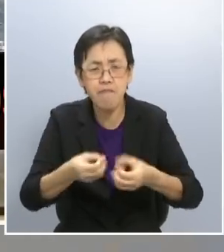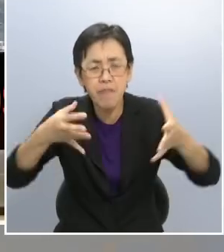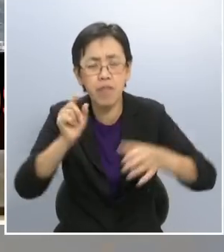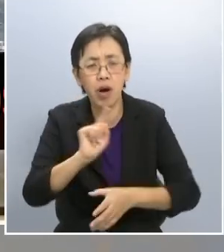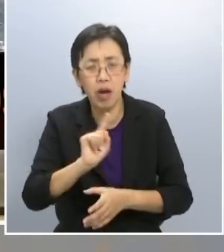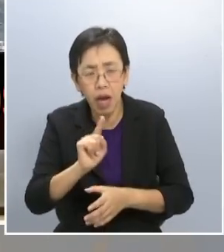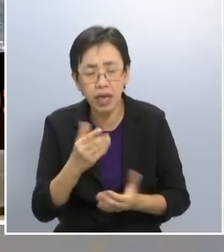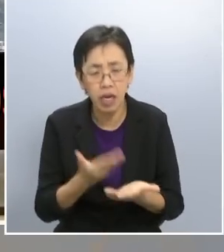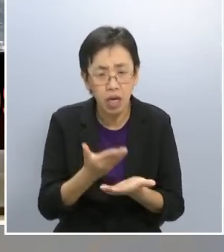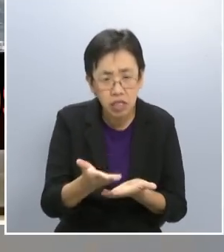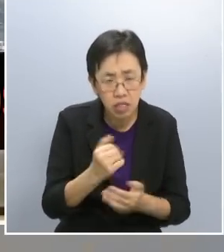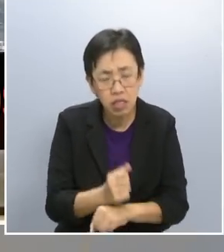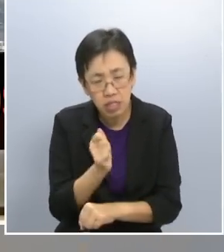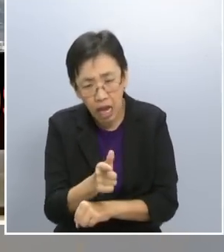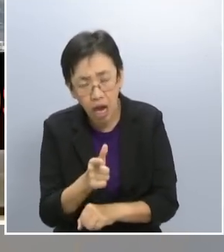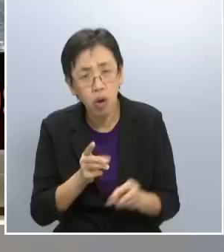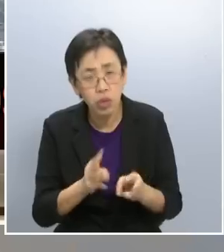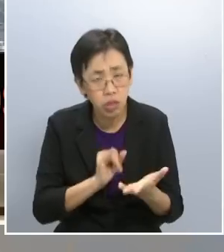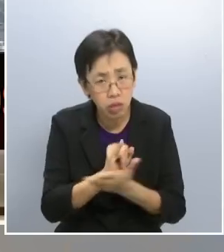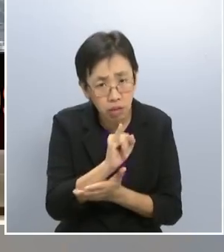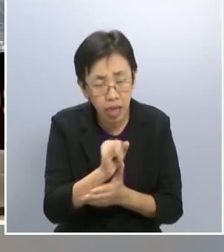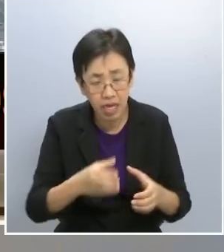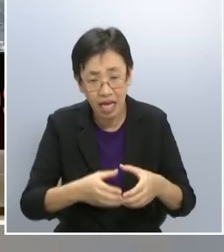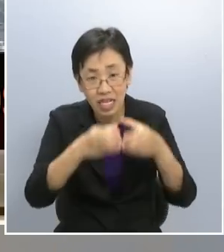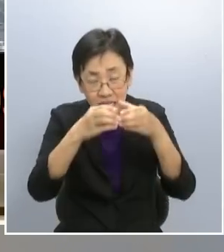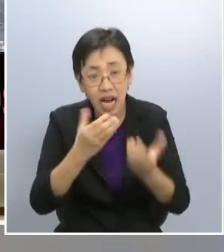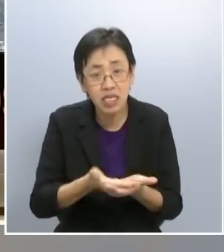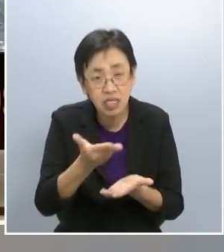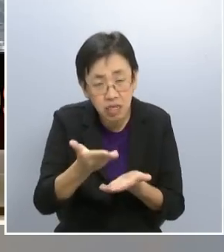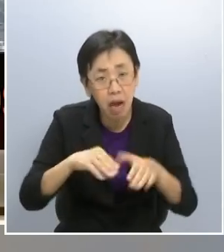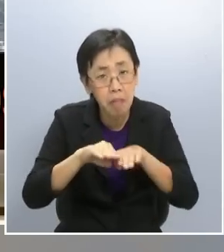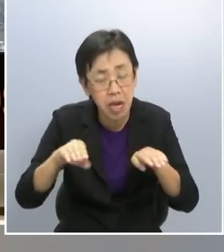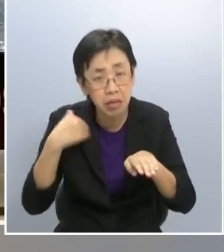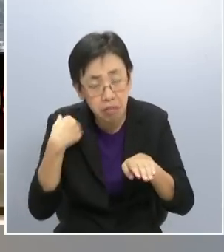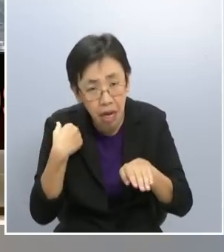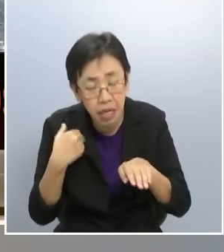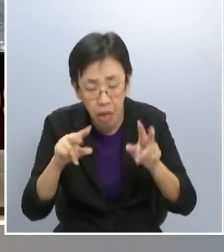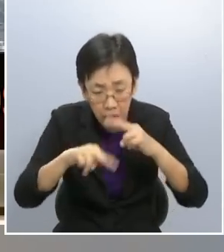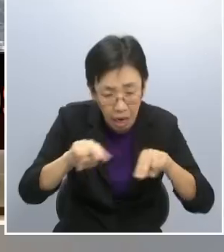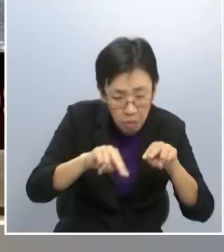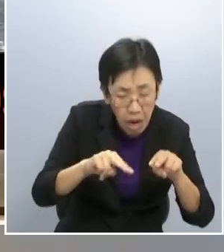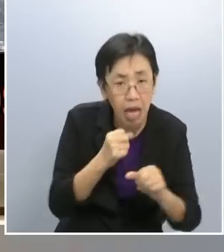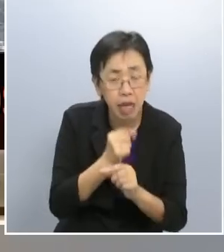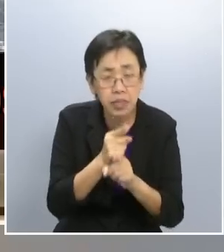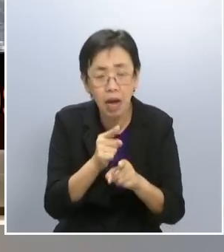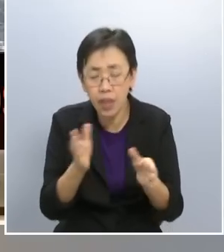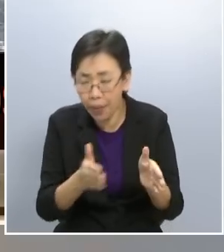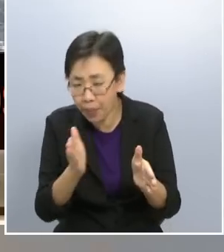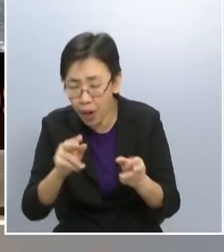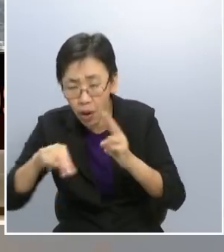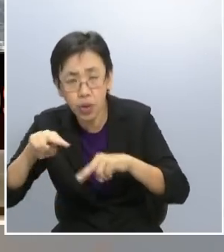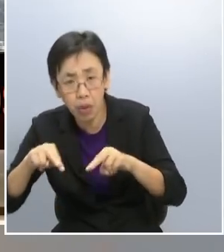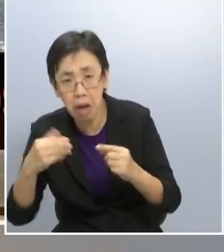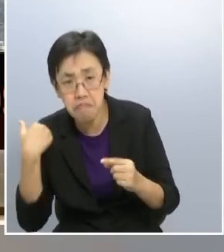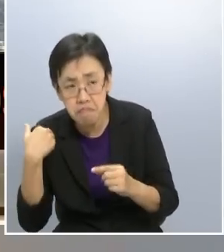จัดซื้อจัดจ้างถูกต้องหรือเปล่าทั้งดับเพลิงที่จัดซื้อได้มาตรฐานหรือเปล่ามีการบำรุงรักษาตามระยะหรือไม่ครับ